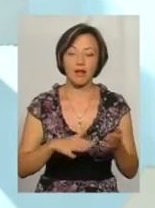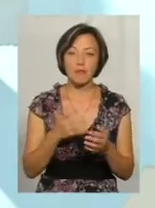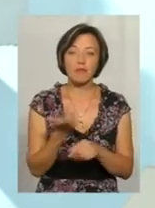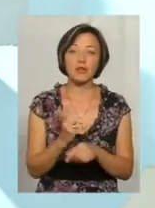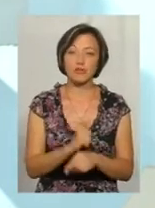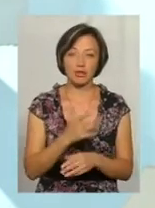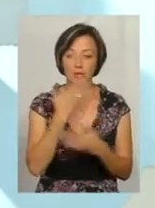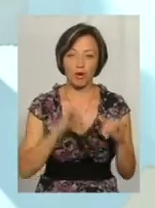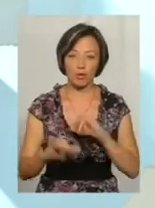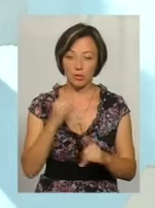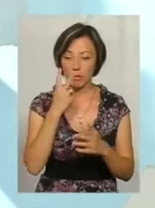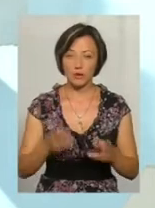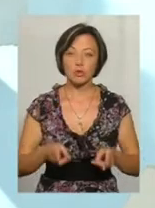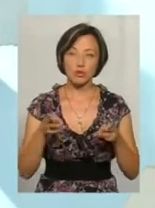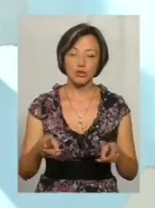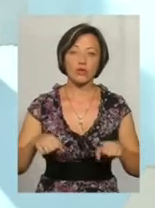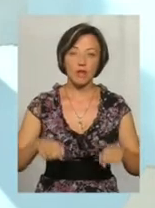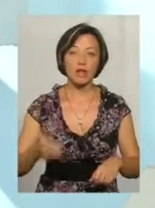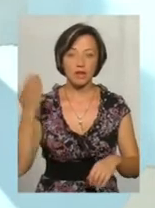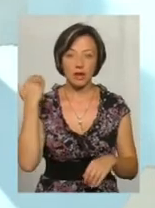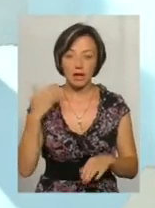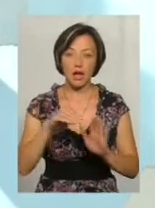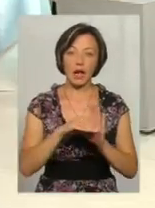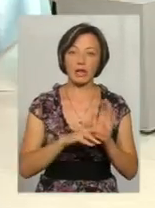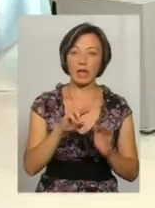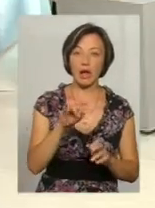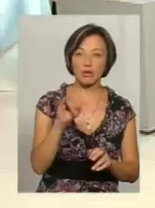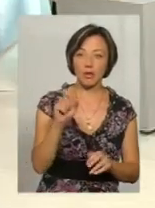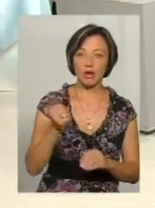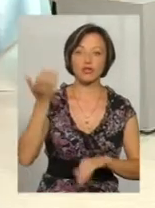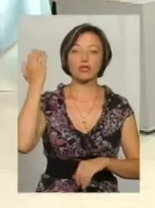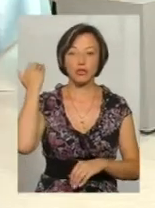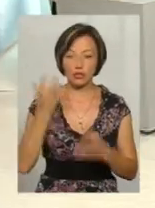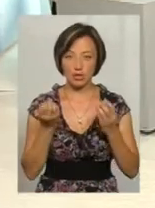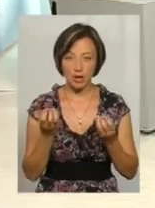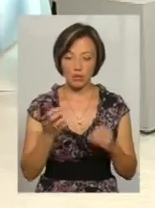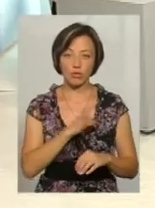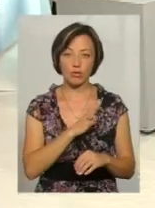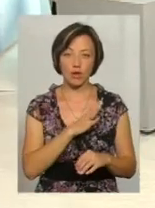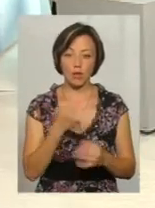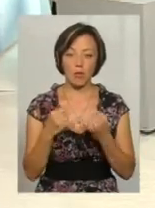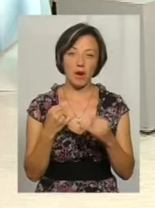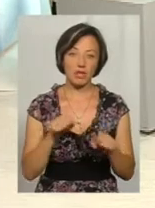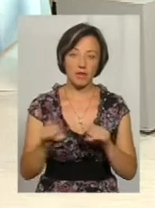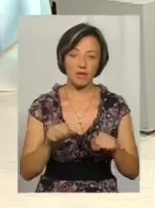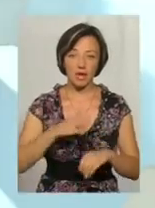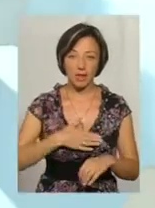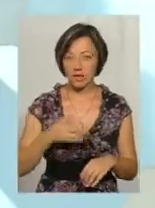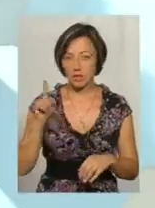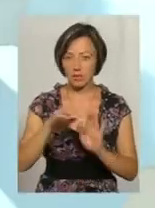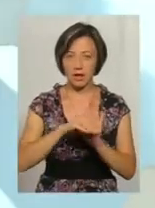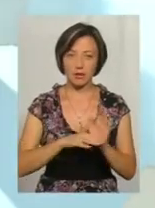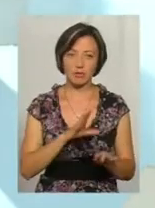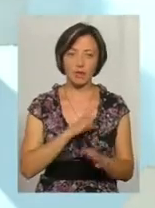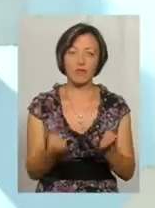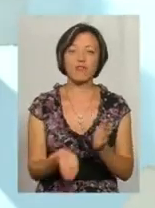ми подивимося в ту злочинну владу, яка була, рейтинги Ядухи, рейтинги ще попередників, які були, помаранчеві керівники наші, та там рейтинги були